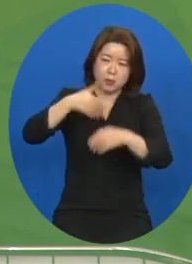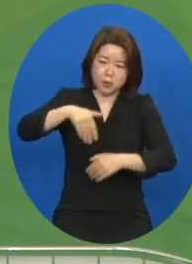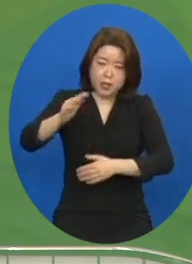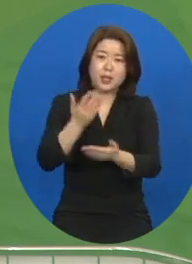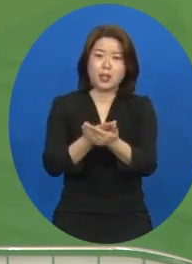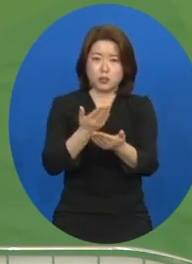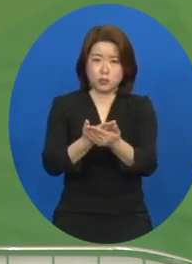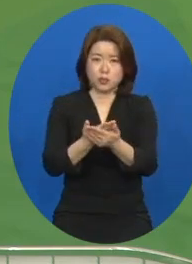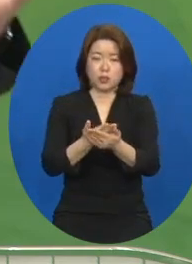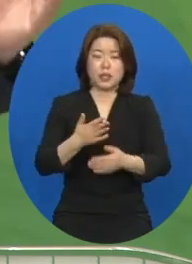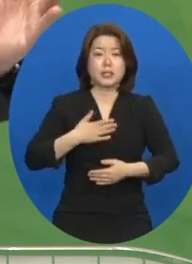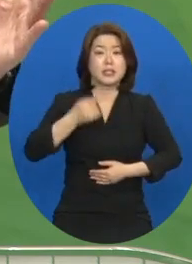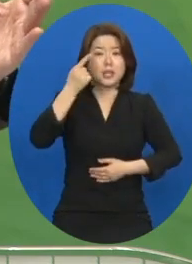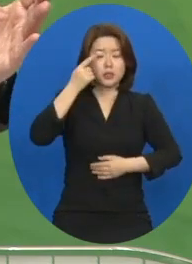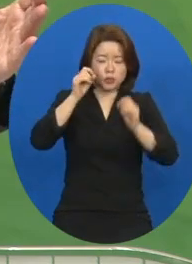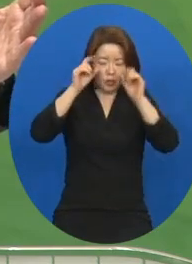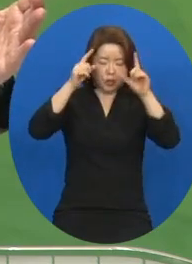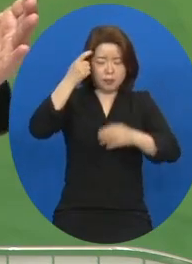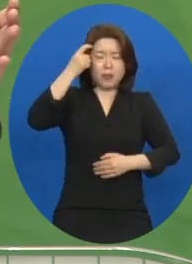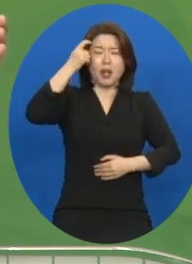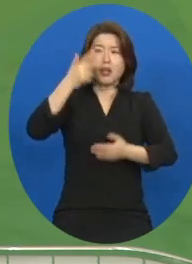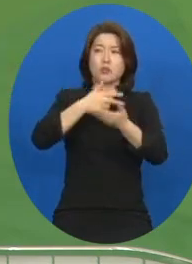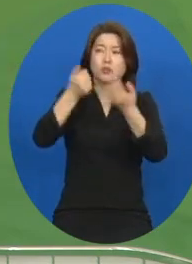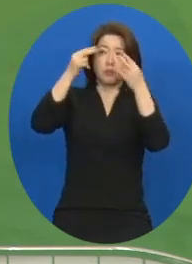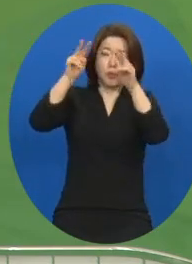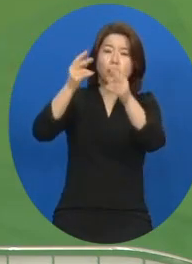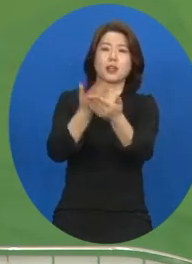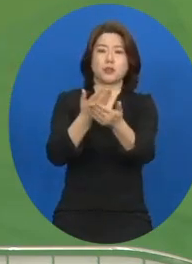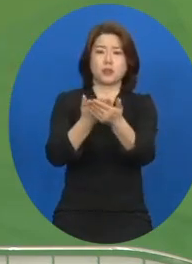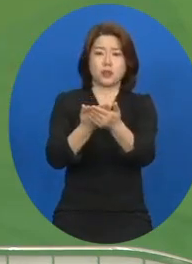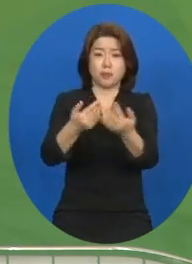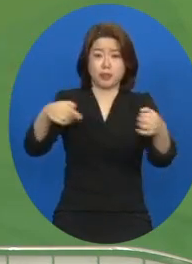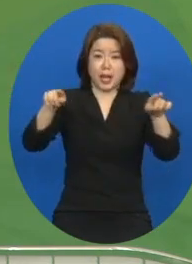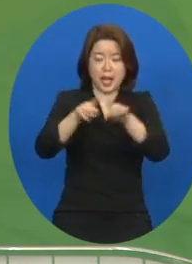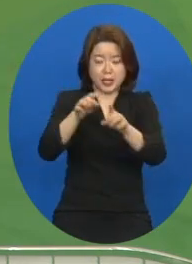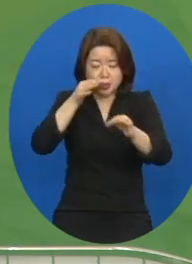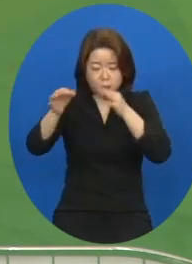제 눈을 열어 주를 보게 하소서. 우리 다 같이 통성으로 기도하겠습니다.